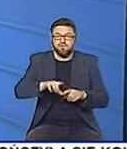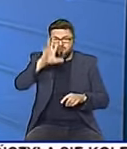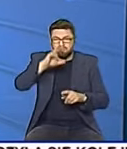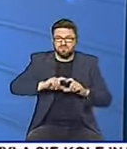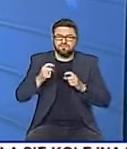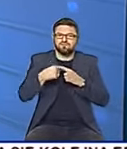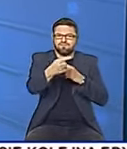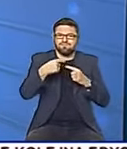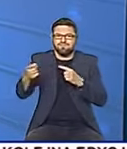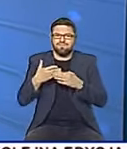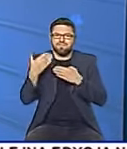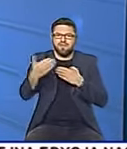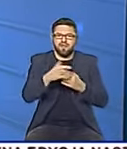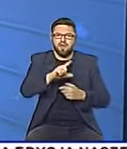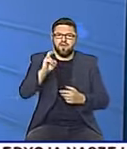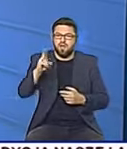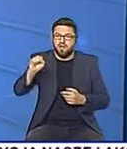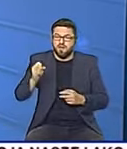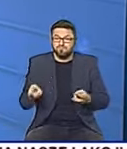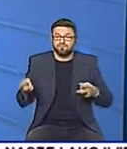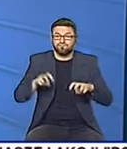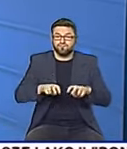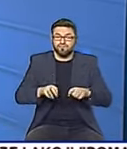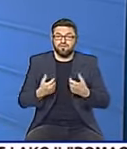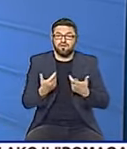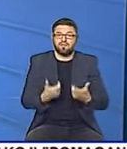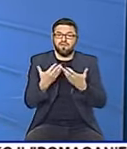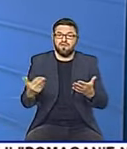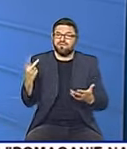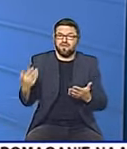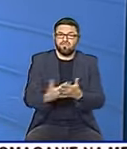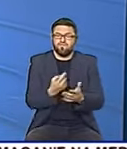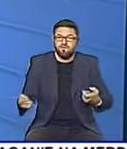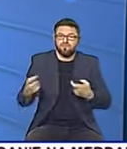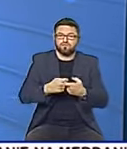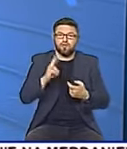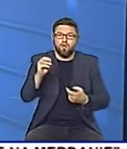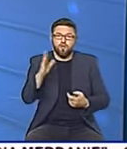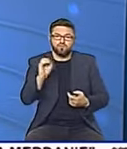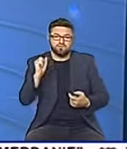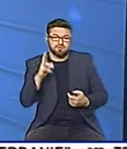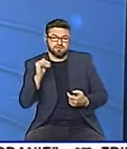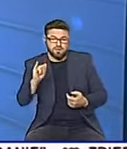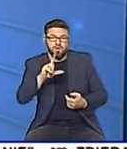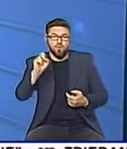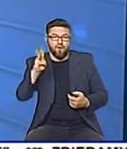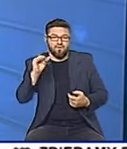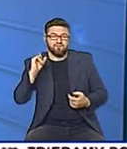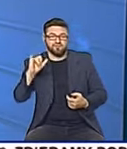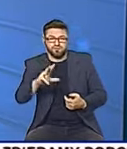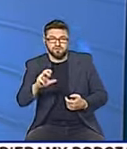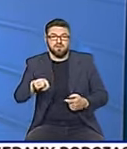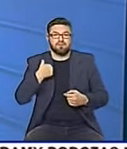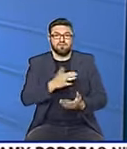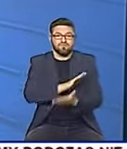kolei aglomeracyjnej. ŁKA wprowadziła dodatkowo dwa nowe połączenia do Koluszek i Łowicza. Na tych trasach można było przejechać